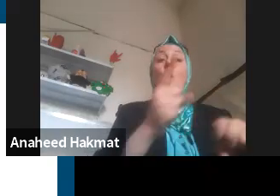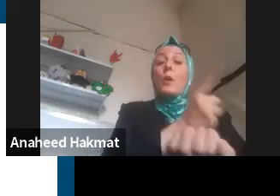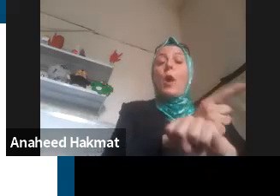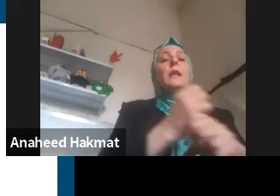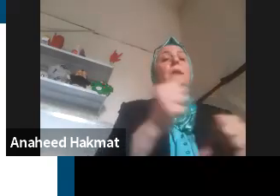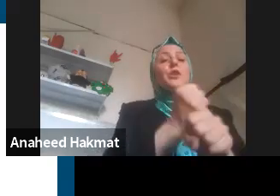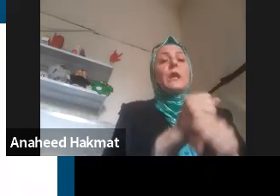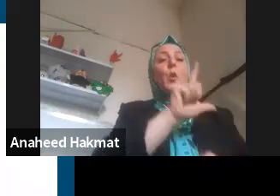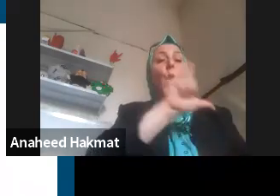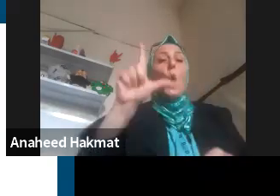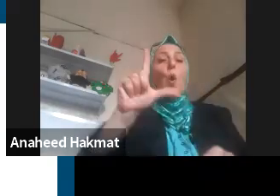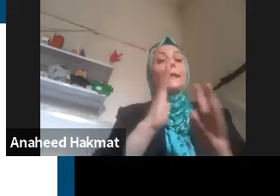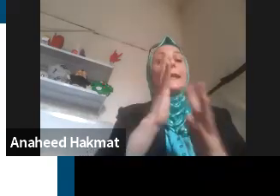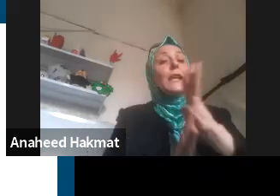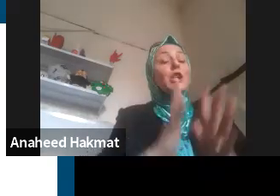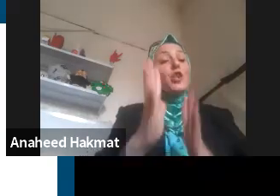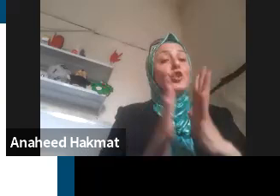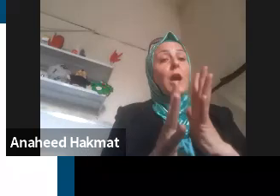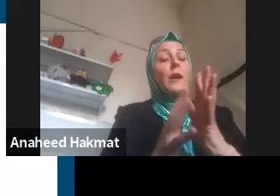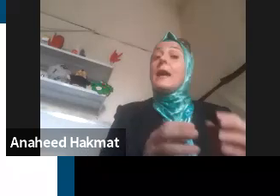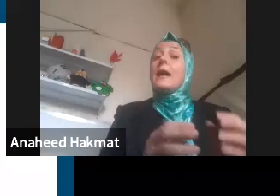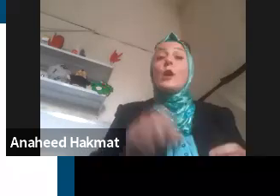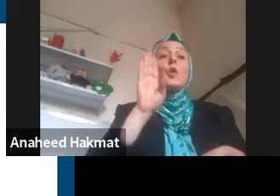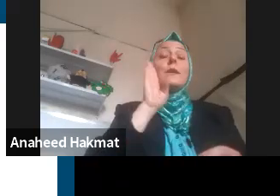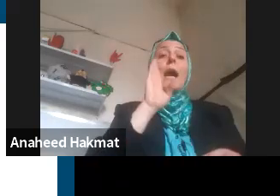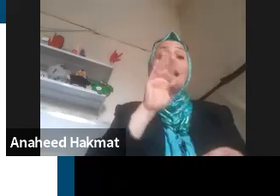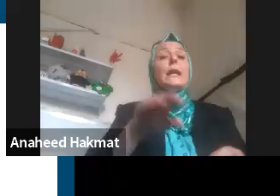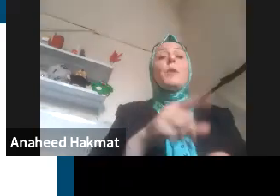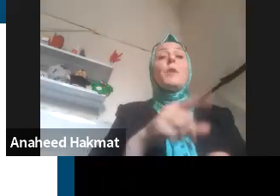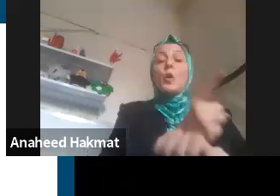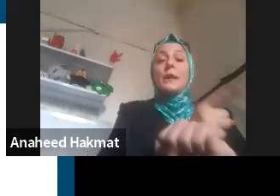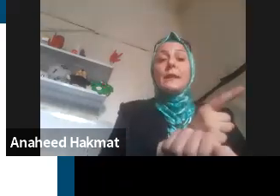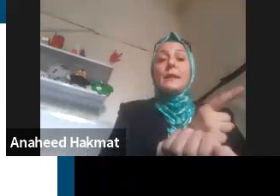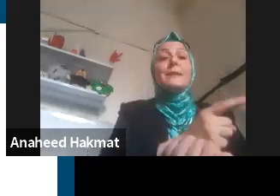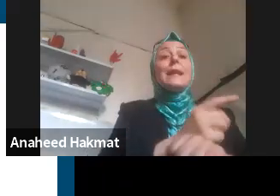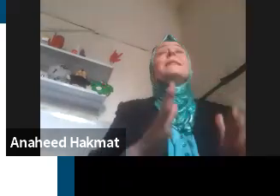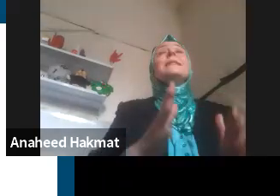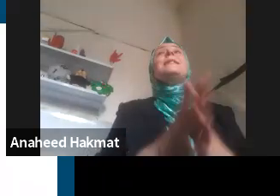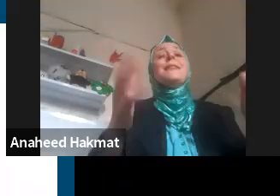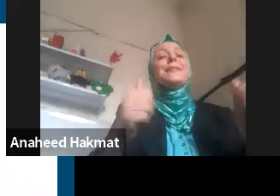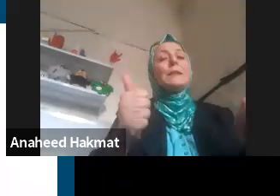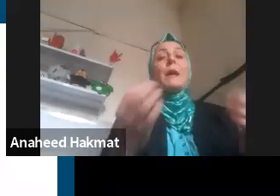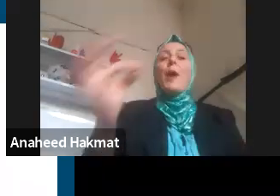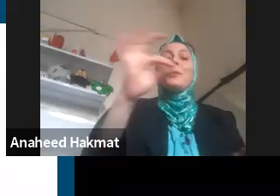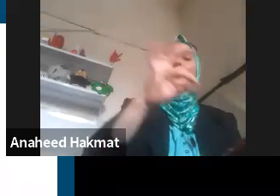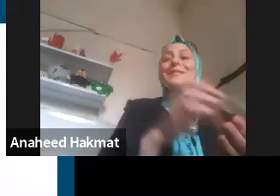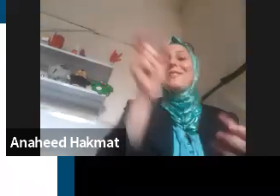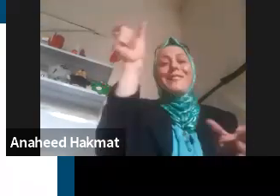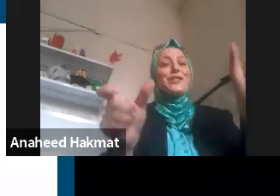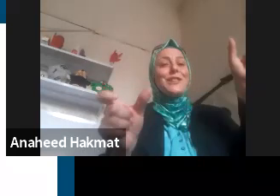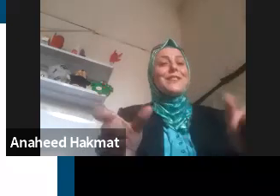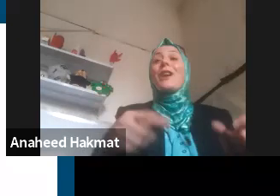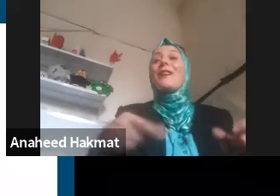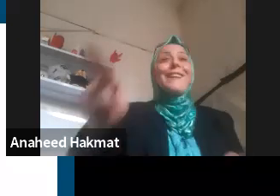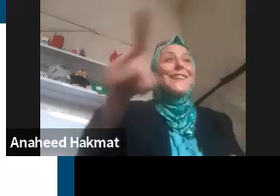إشارة، وكان في تقنية تدريس مكيفة تكون عم تتوصل لكل الأشخاص بلا ما نكون عم نترك